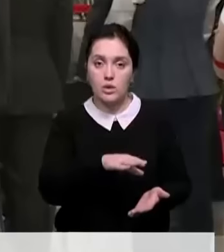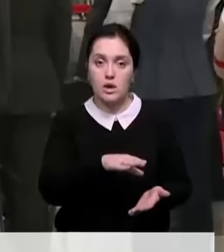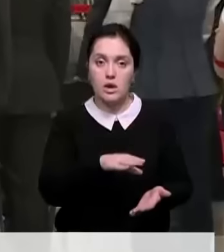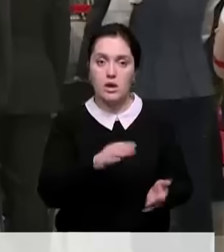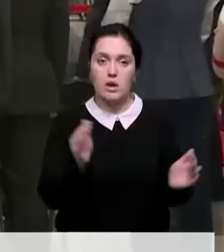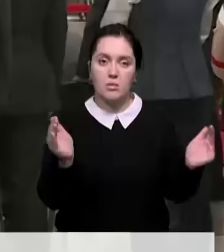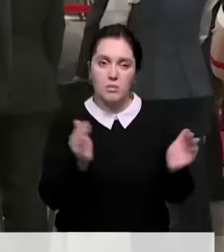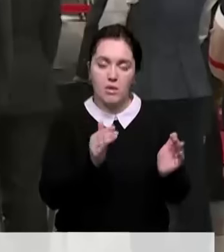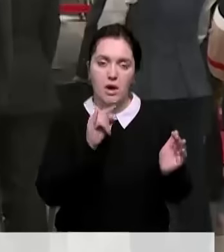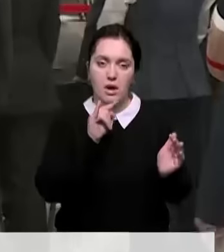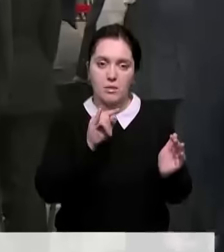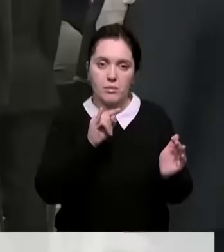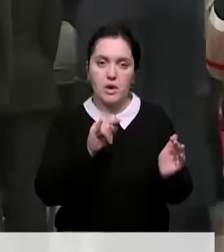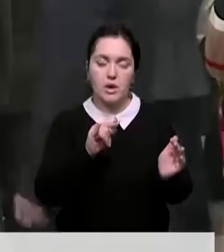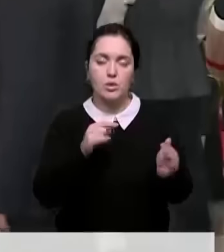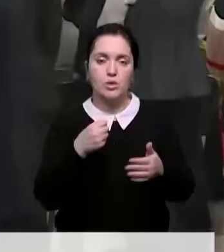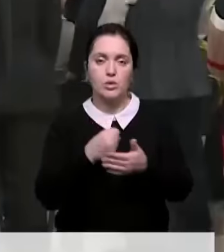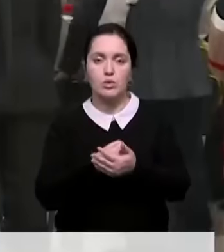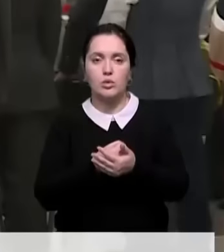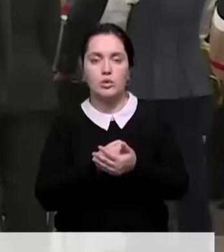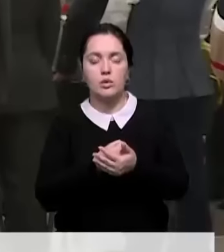маленьких малоавиаций, кончая